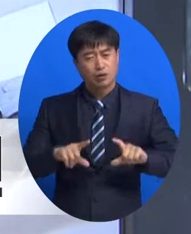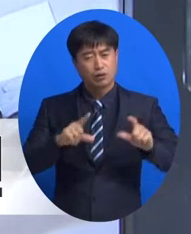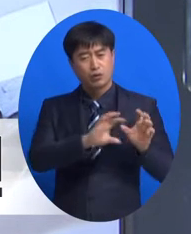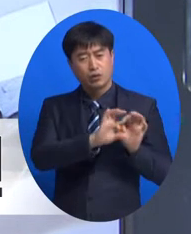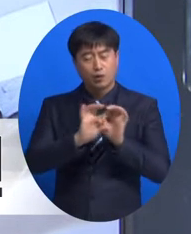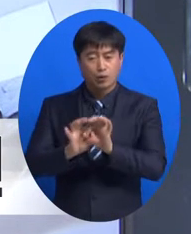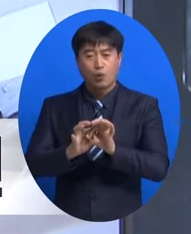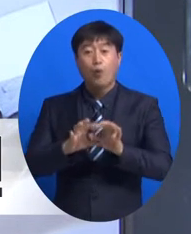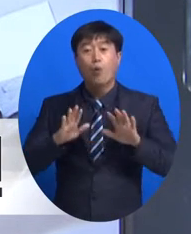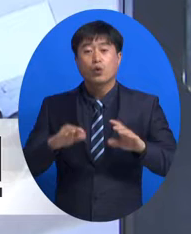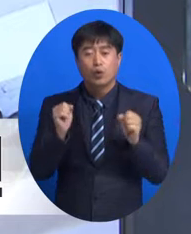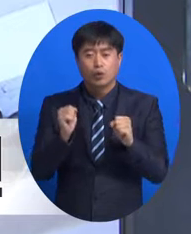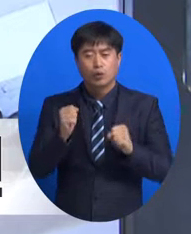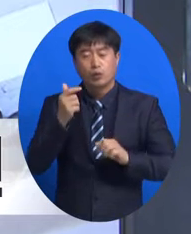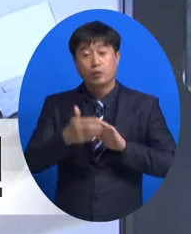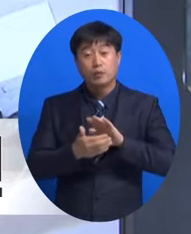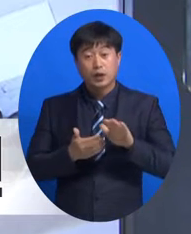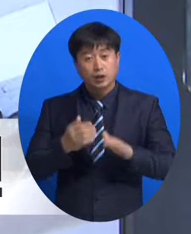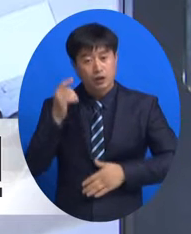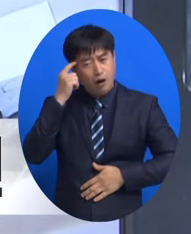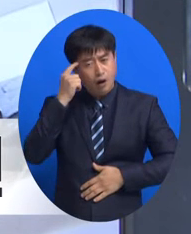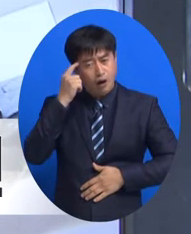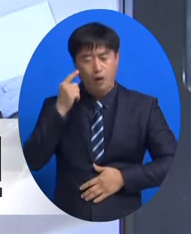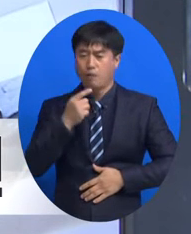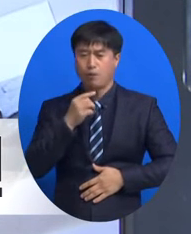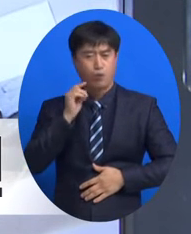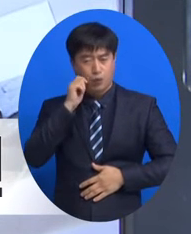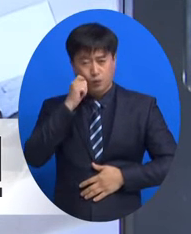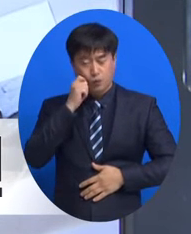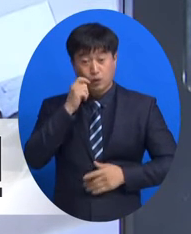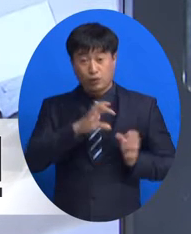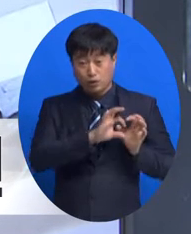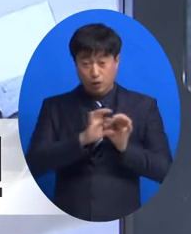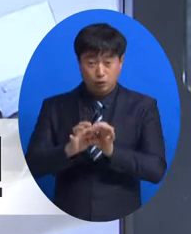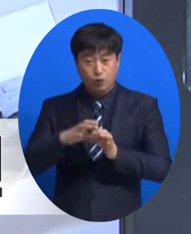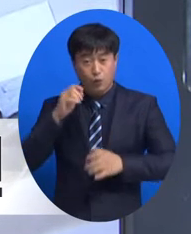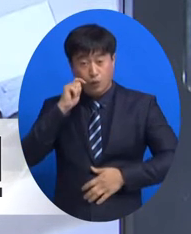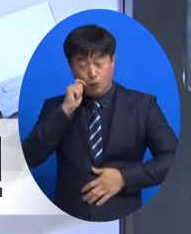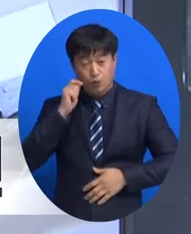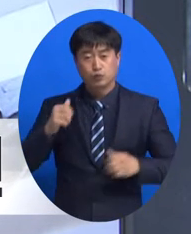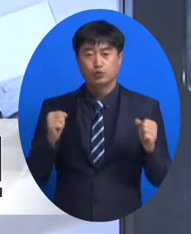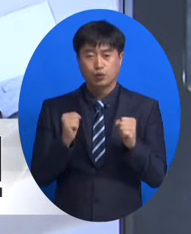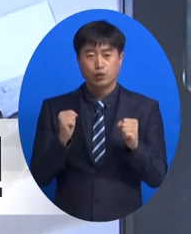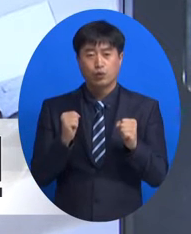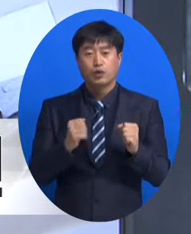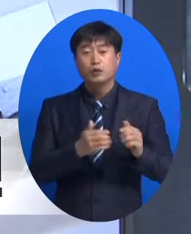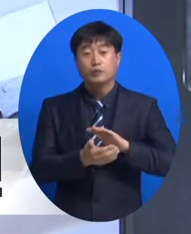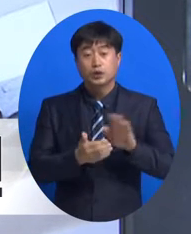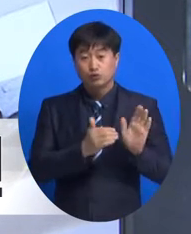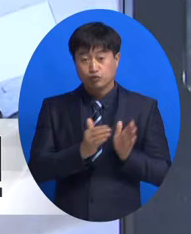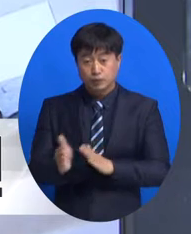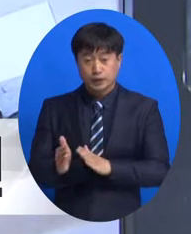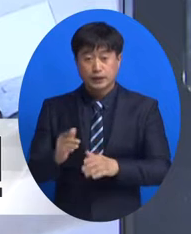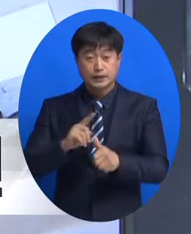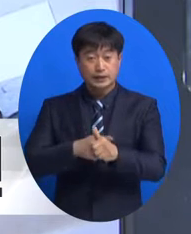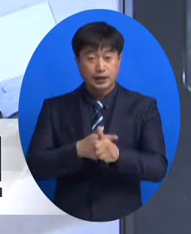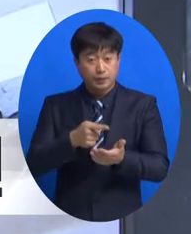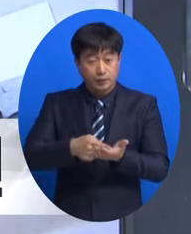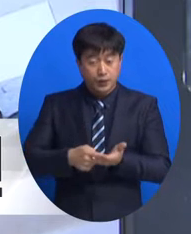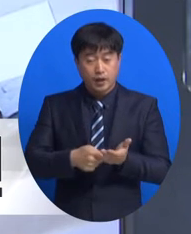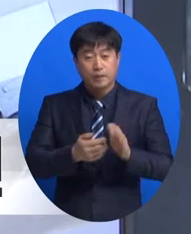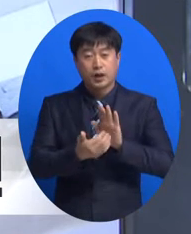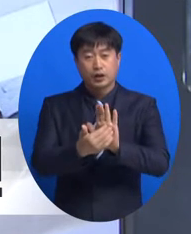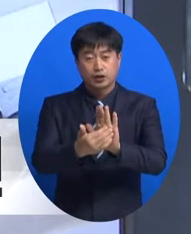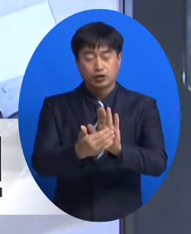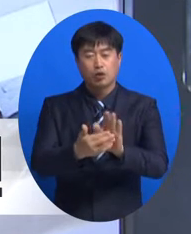올겨울 전망도 예단하기 힘든 상황인데요. 경기도가 갈수록 변덕스러워지는 겨울철에 대비해 자연재난 예방